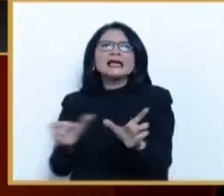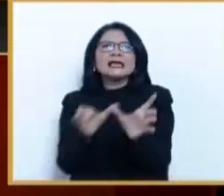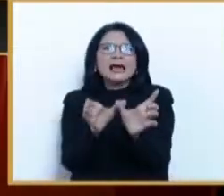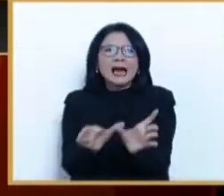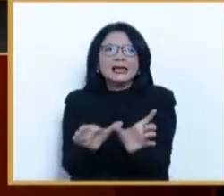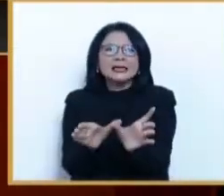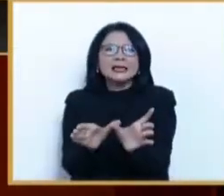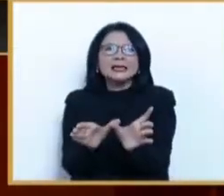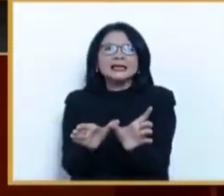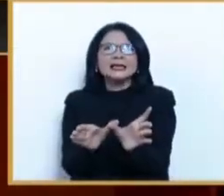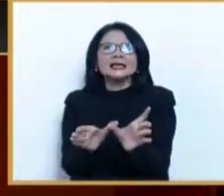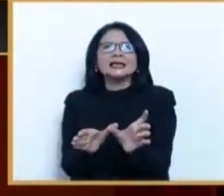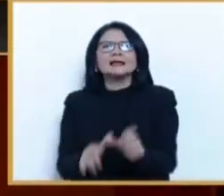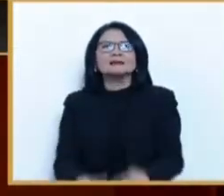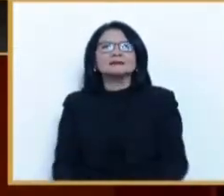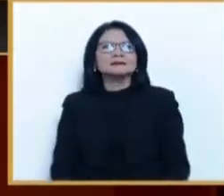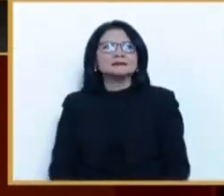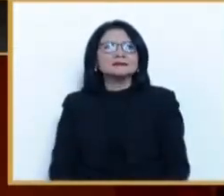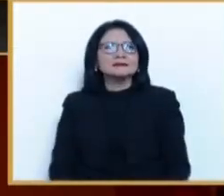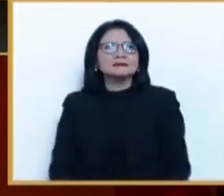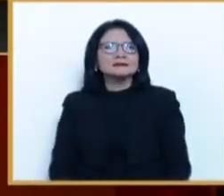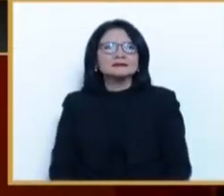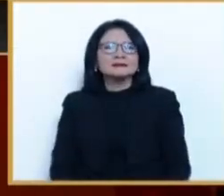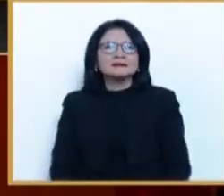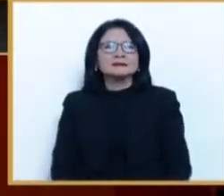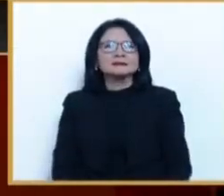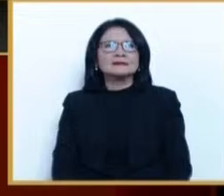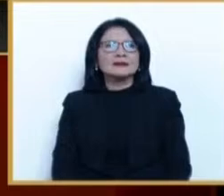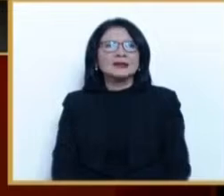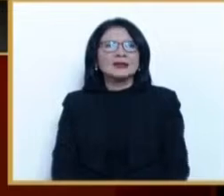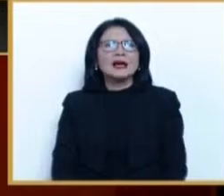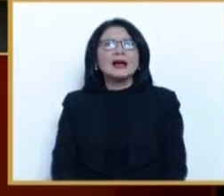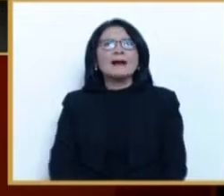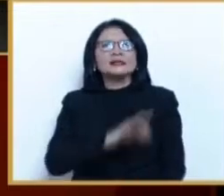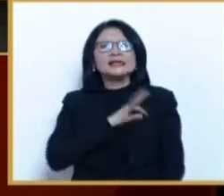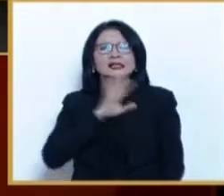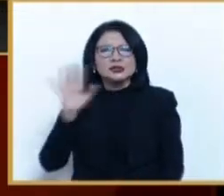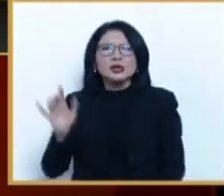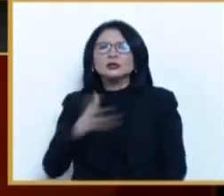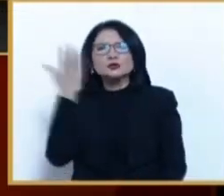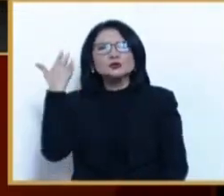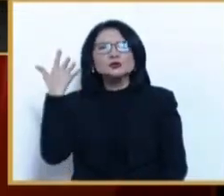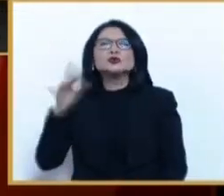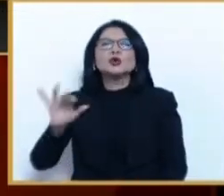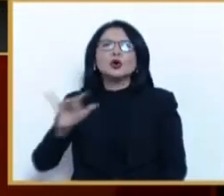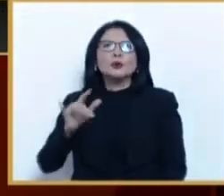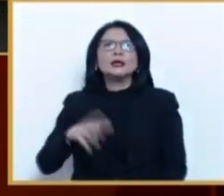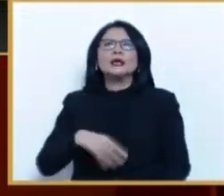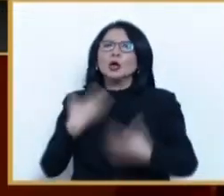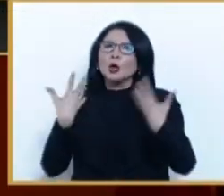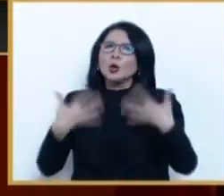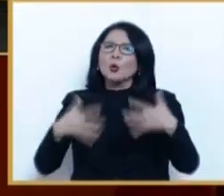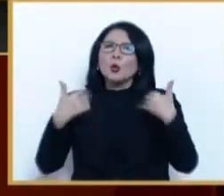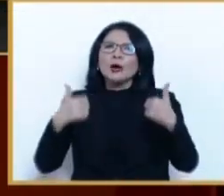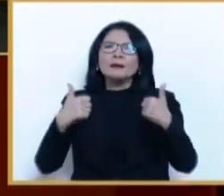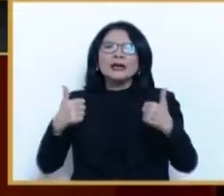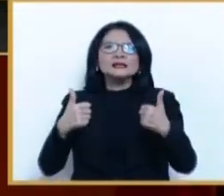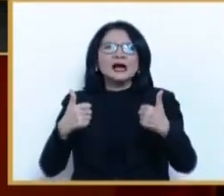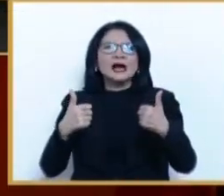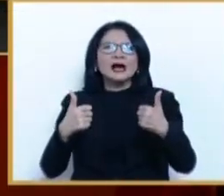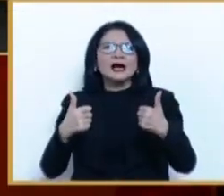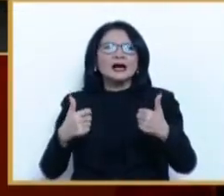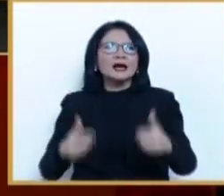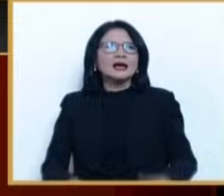IKN hari ini Kebetulan saya kurator di sana Pak Jokowi sudah sangat luar biasa melakukan